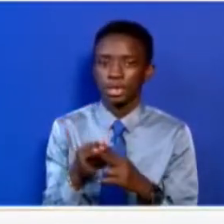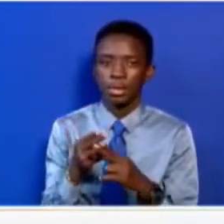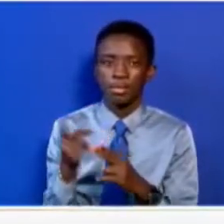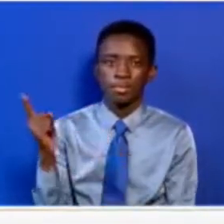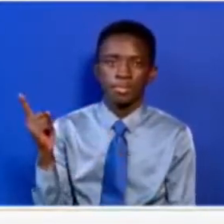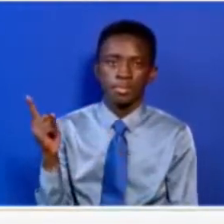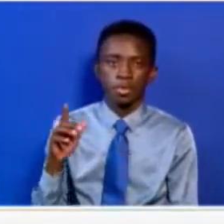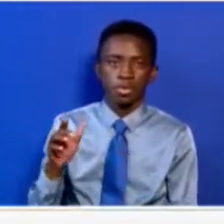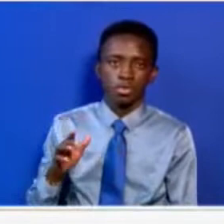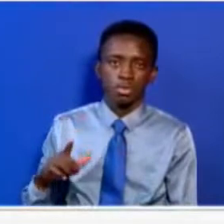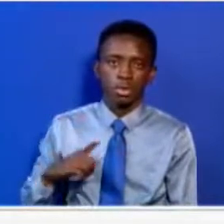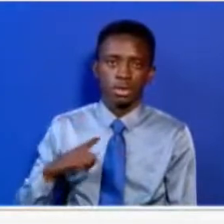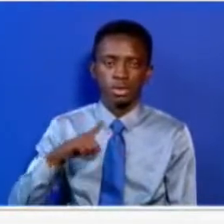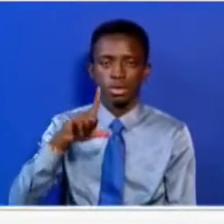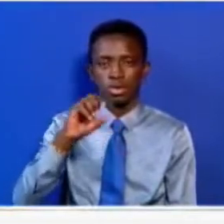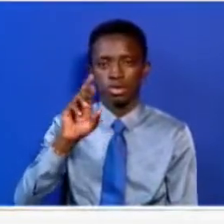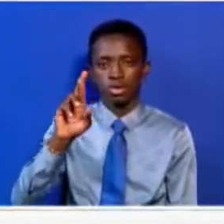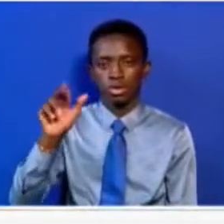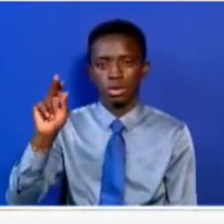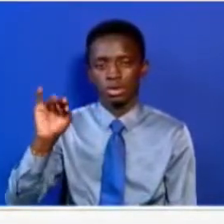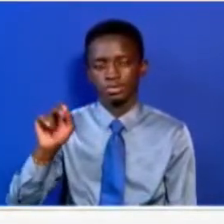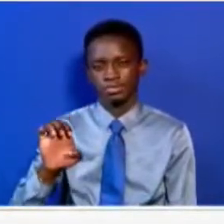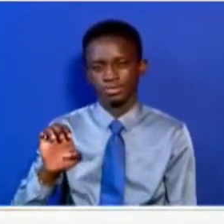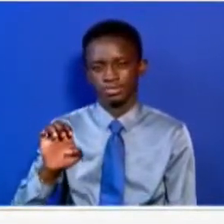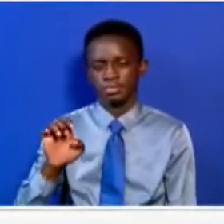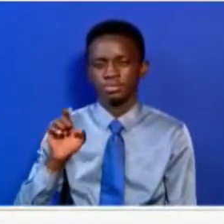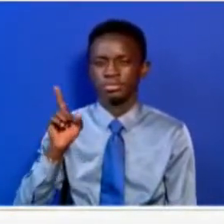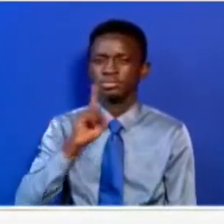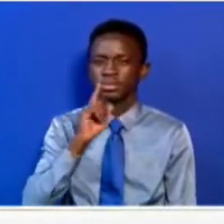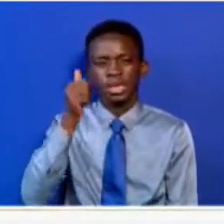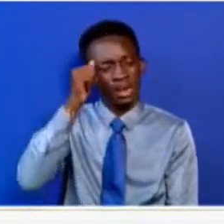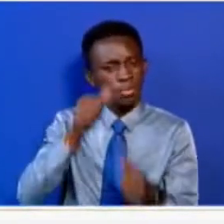alaze mahali peponi hapo. Kweli